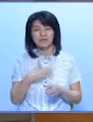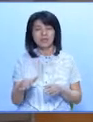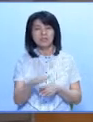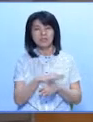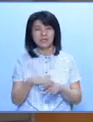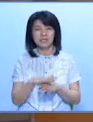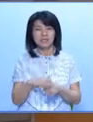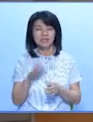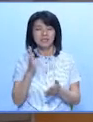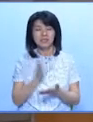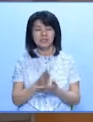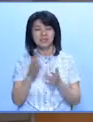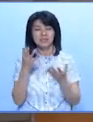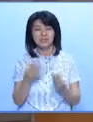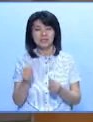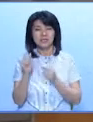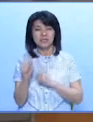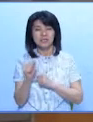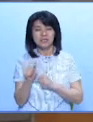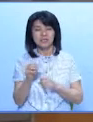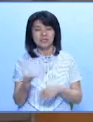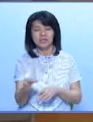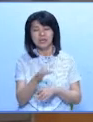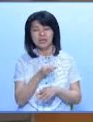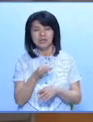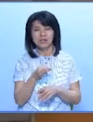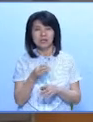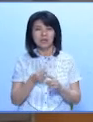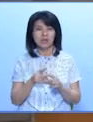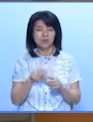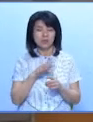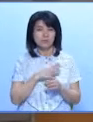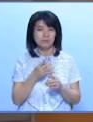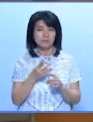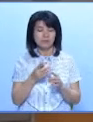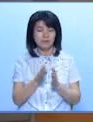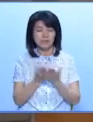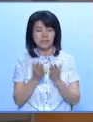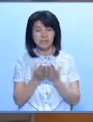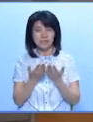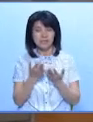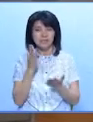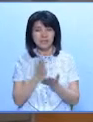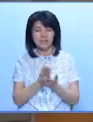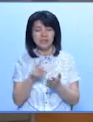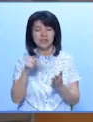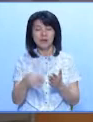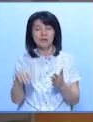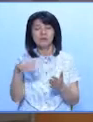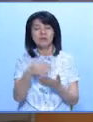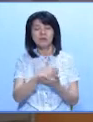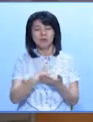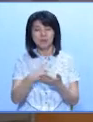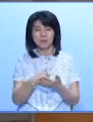отмечается День защитника Отечества, но и тем, что в свет вышло издание «Женемпоздар Победители». В нем собрана информация